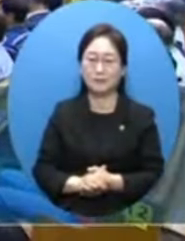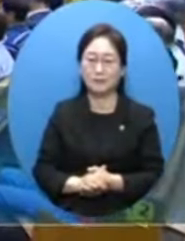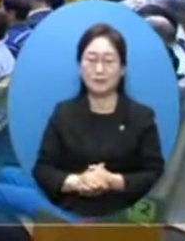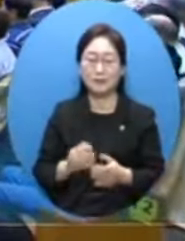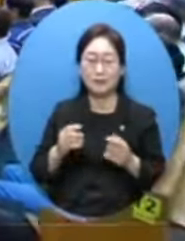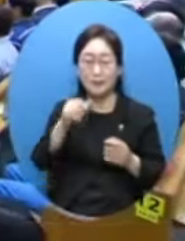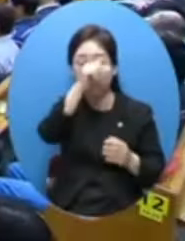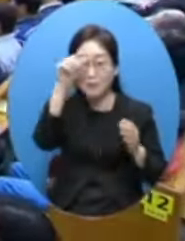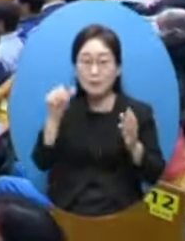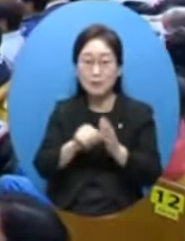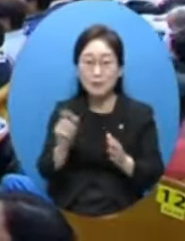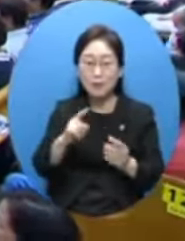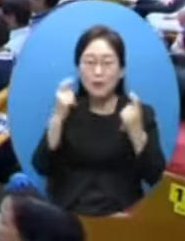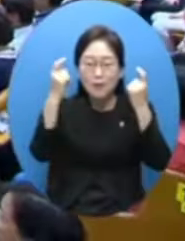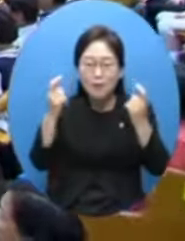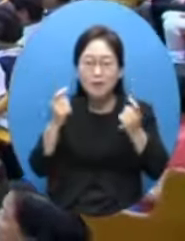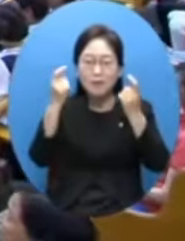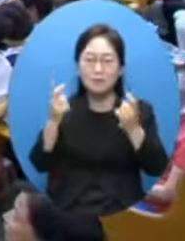인생은 나그네길 인생입니다.